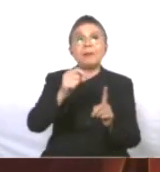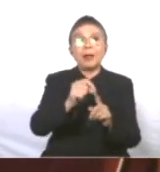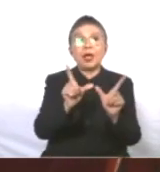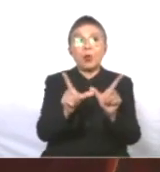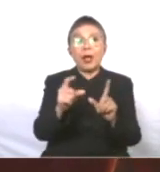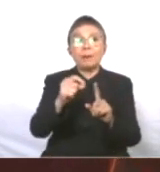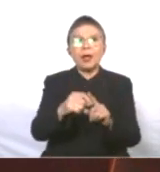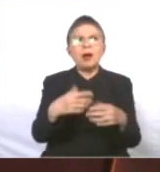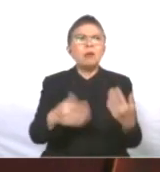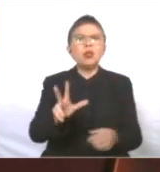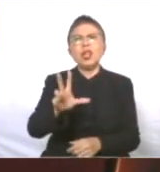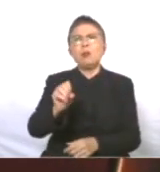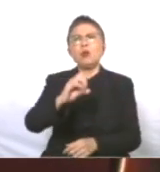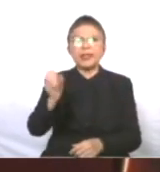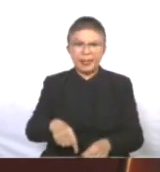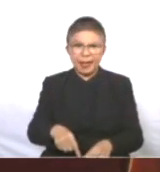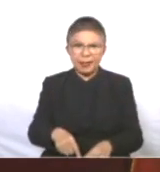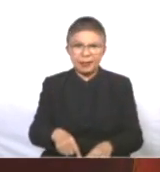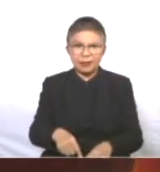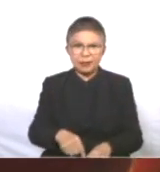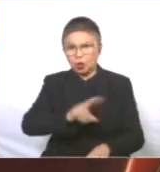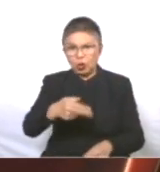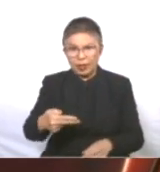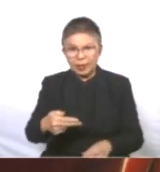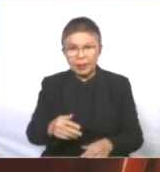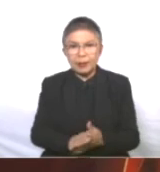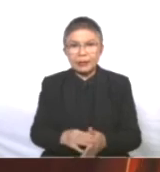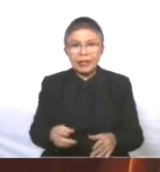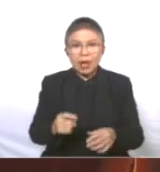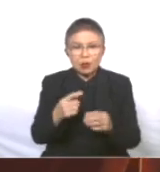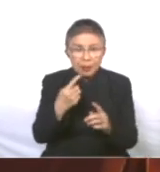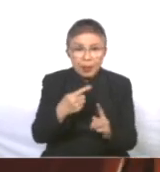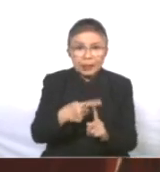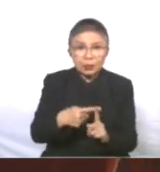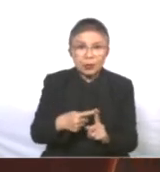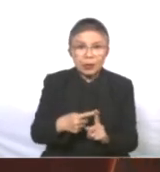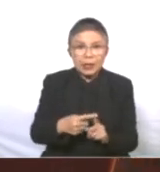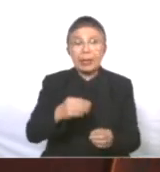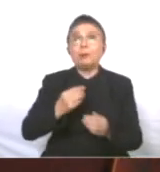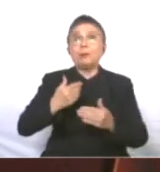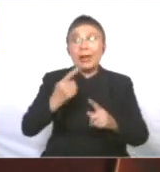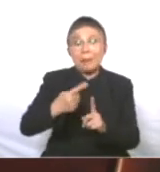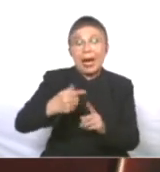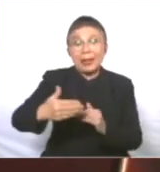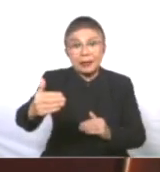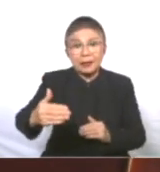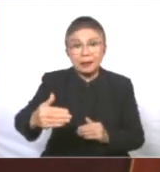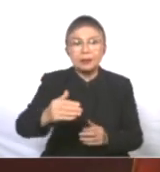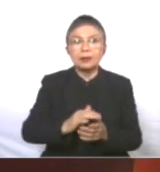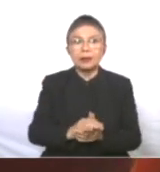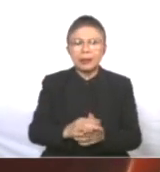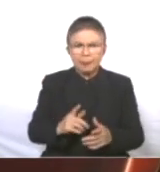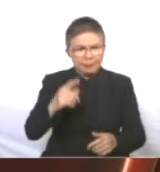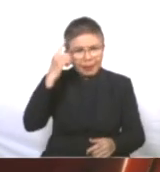ini baru 30%. Artinya apa? Kita harus melakukan intensifikasi dan ekstensifikasi. Saya